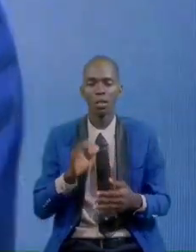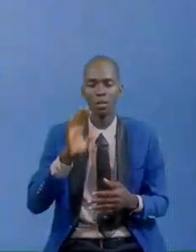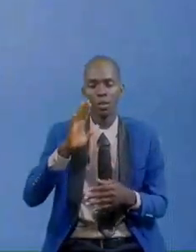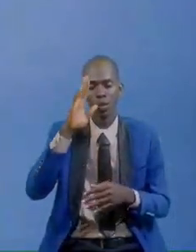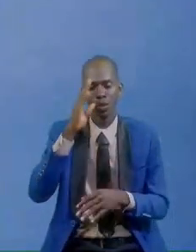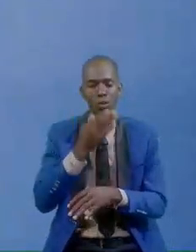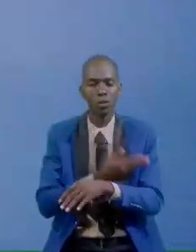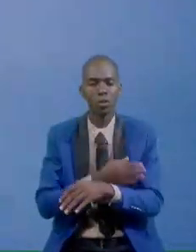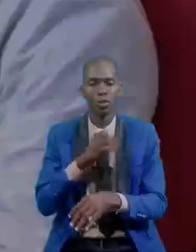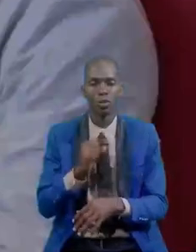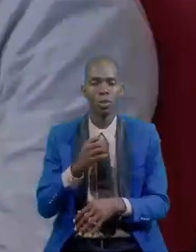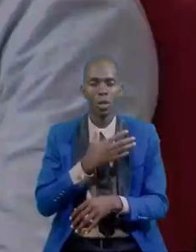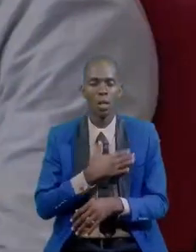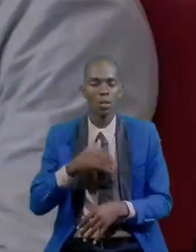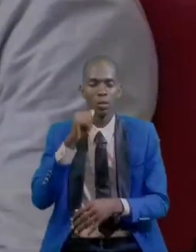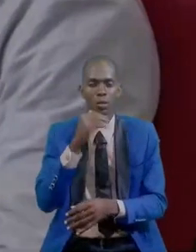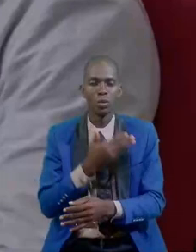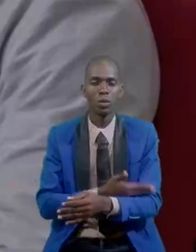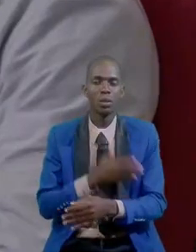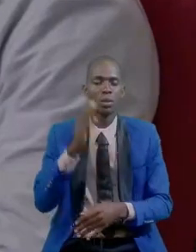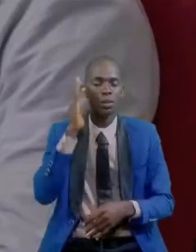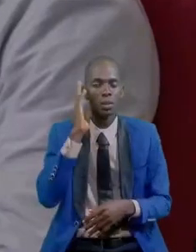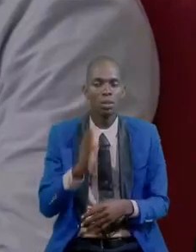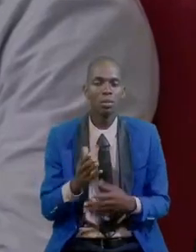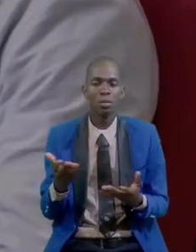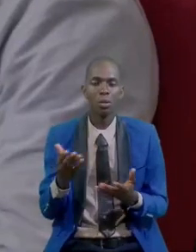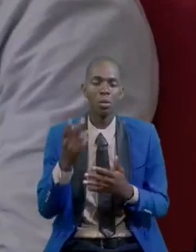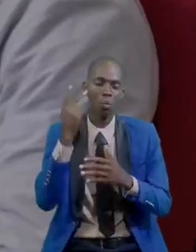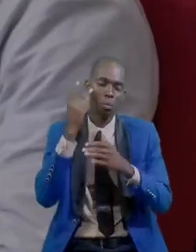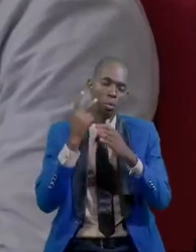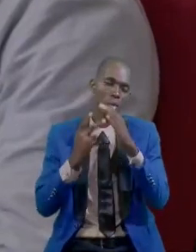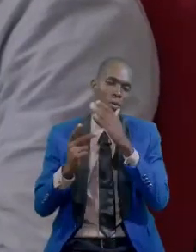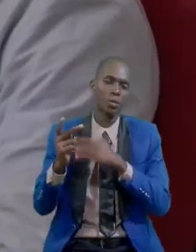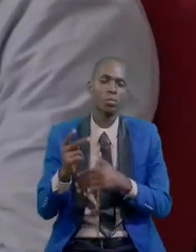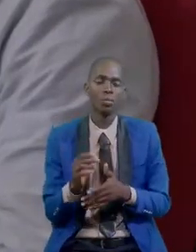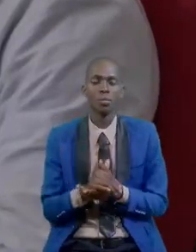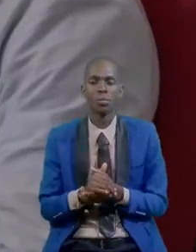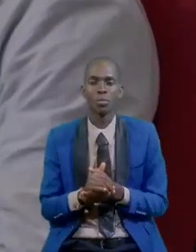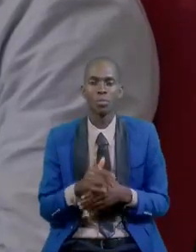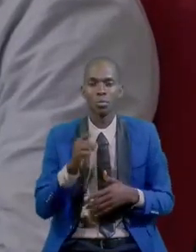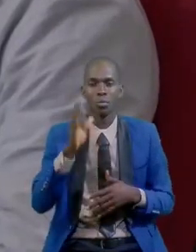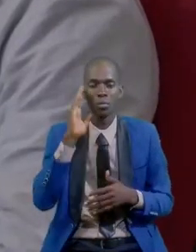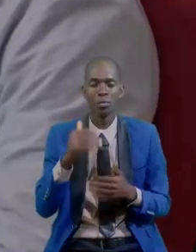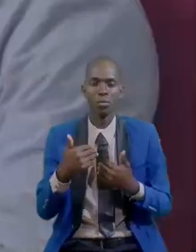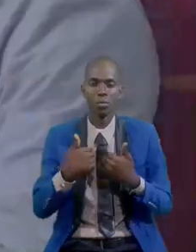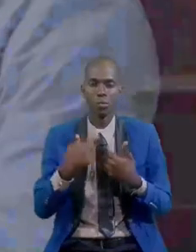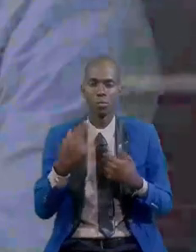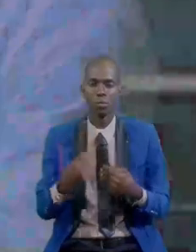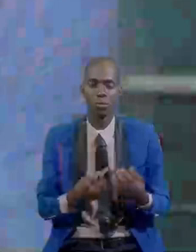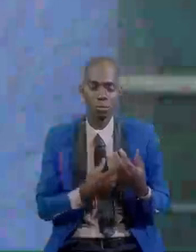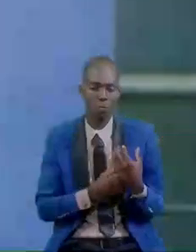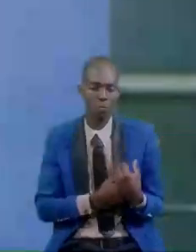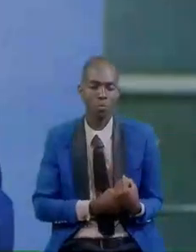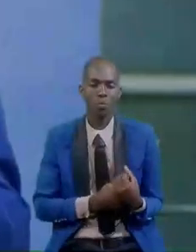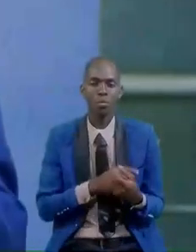Vos fils et vos filles, dites-moi, prophétiseront. Ils auront l'audace.